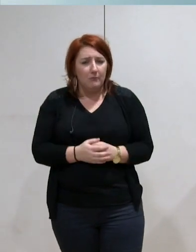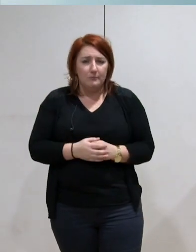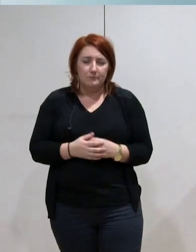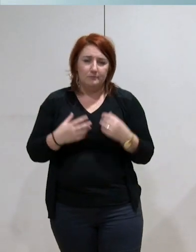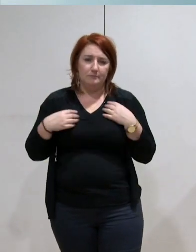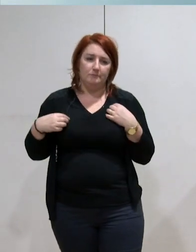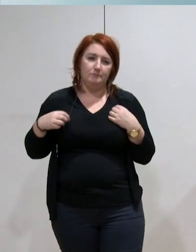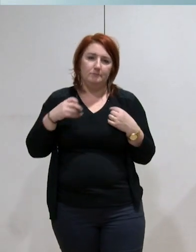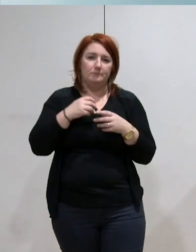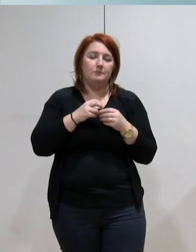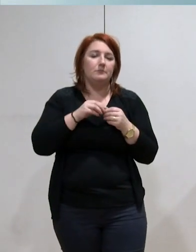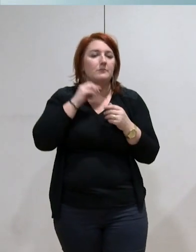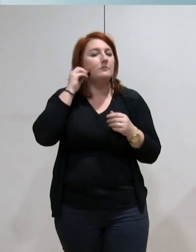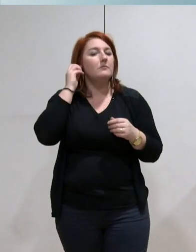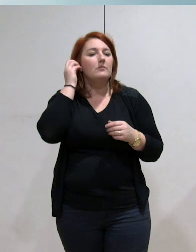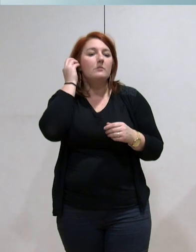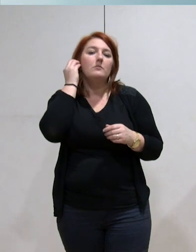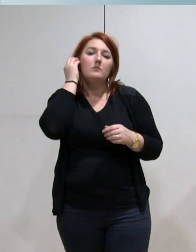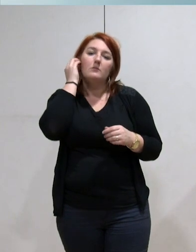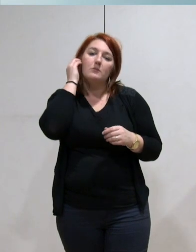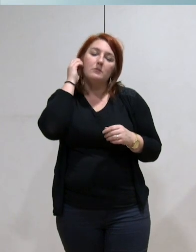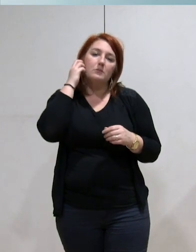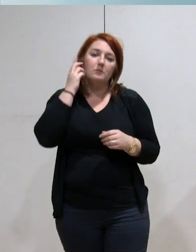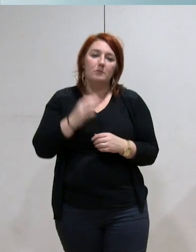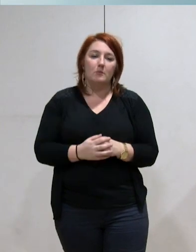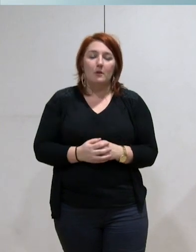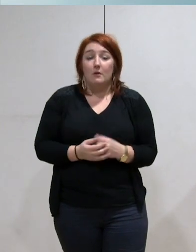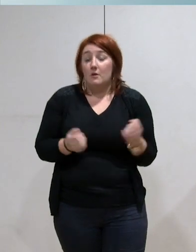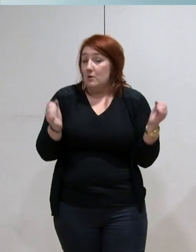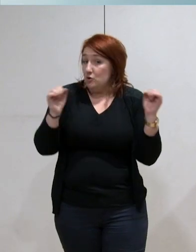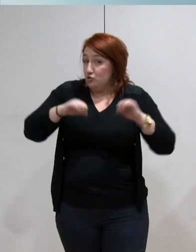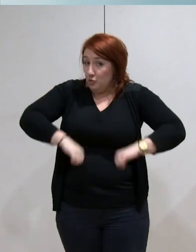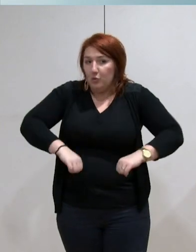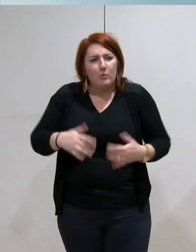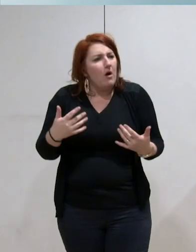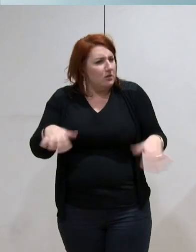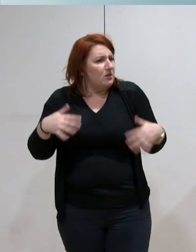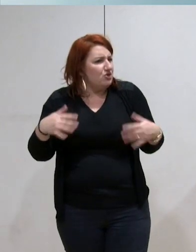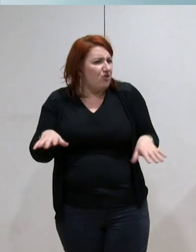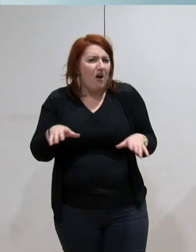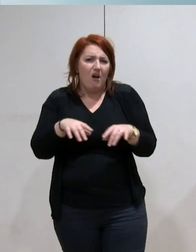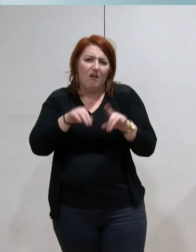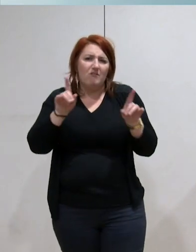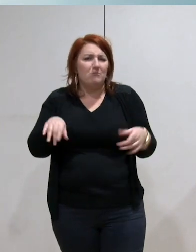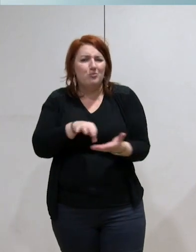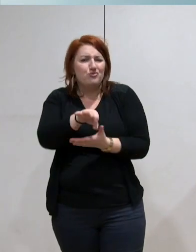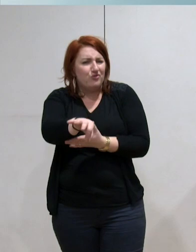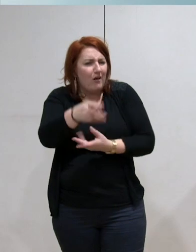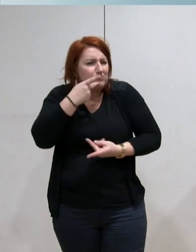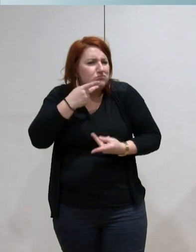dire je pourrais à ce stade j'ai déjà indiqué ce que nous ferions sur le plan de la stratégie budgétaire